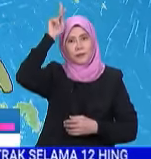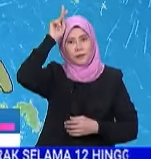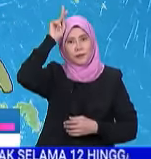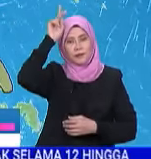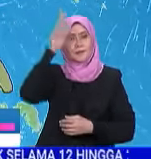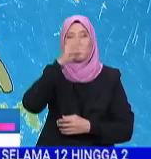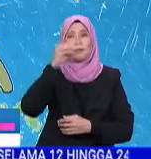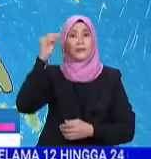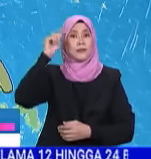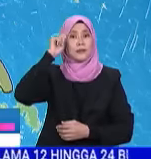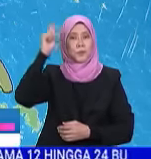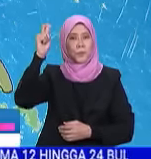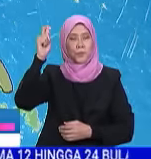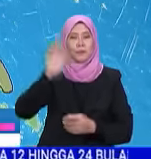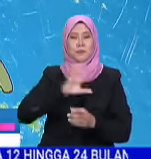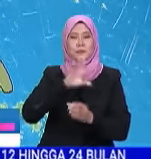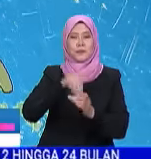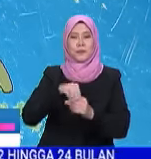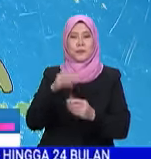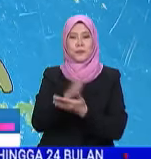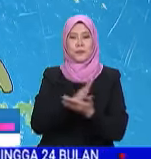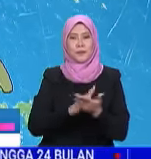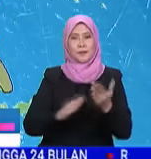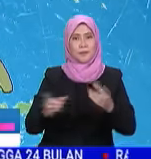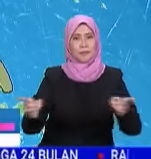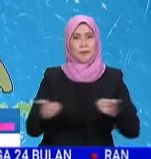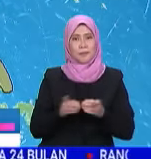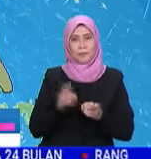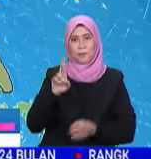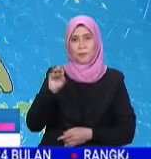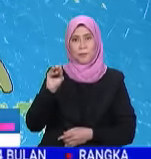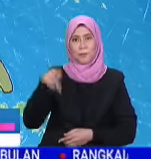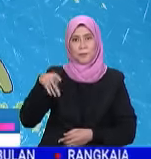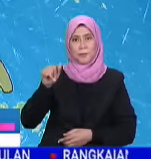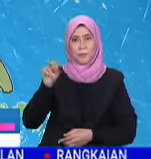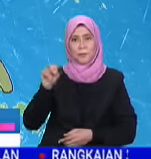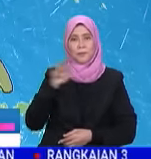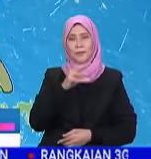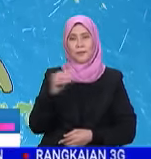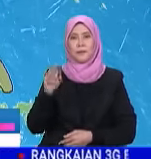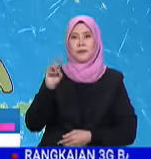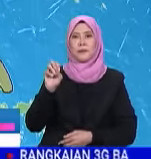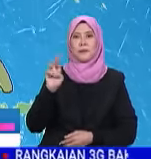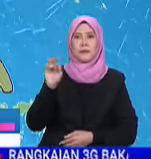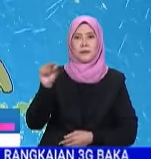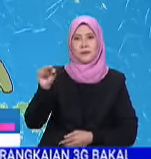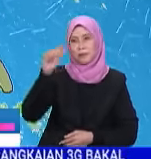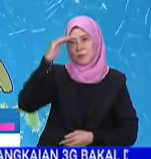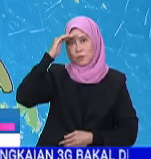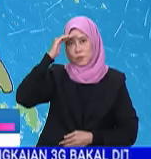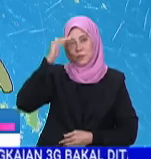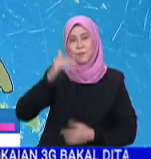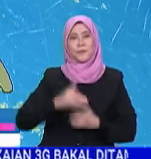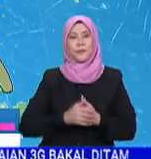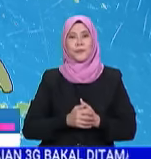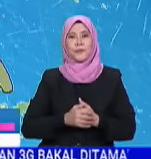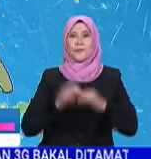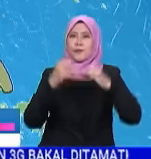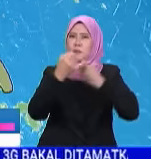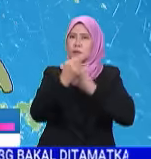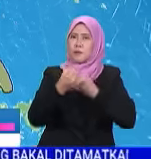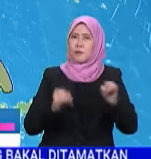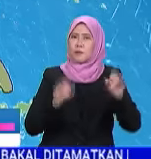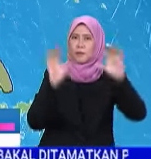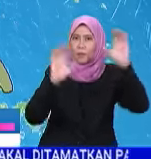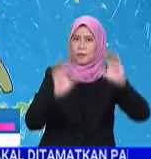dan Negeri Terengganu termasuklah di bahagian daerah rompin dan Mersing di negeri Johor dan m Malaysia menjangakan keadaan